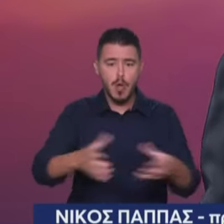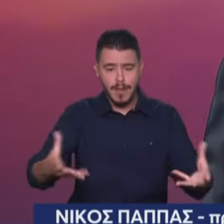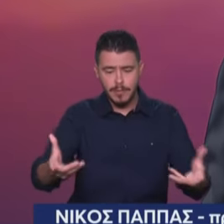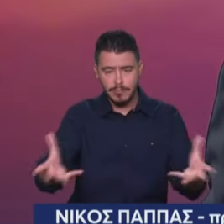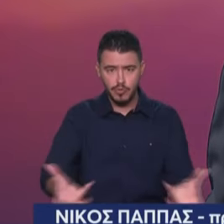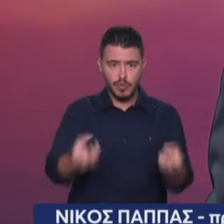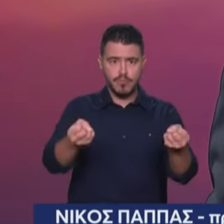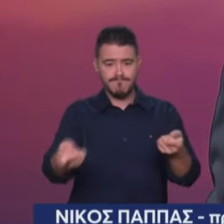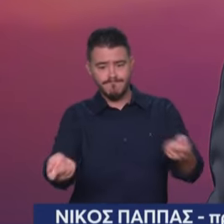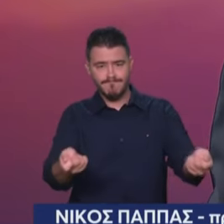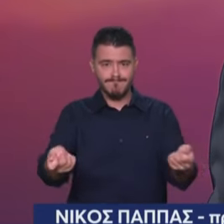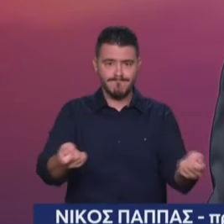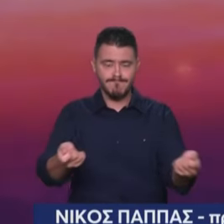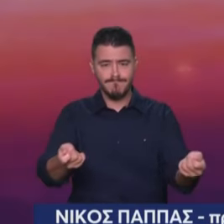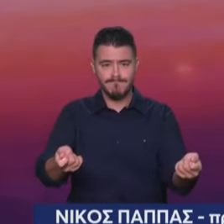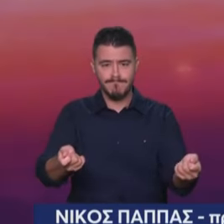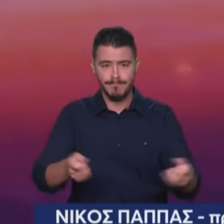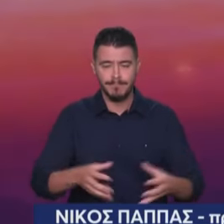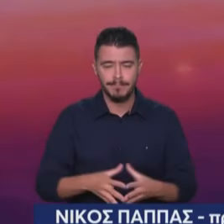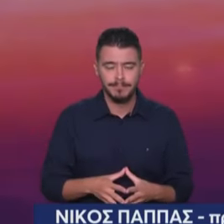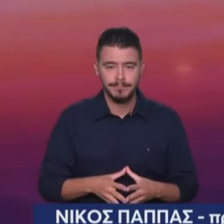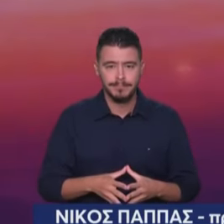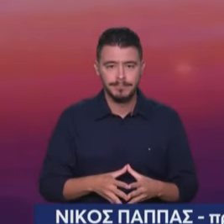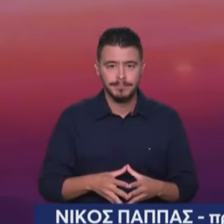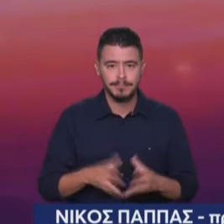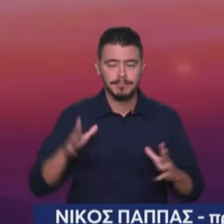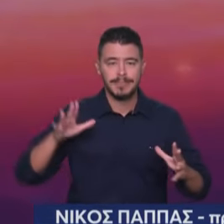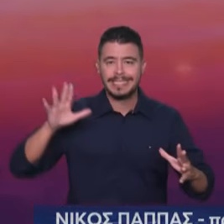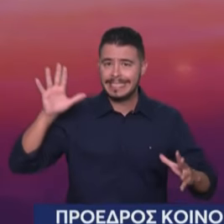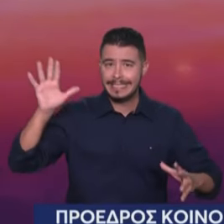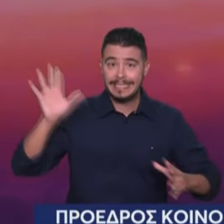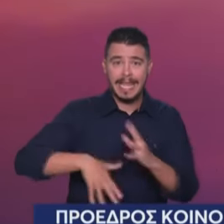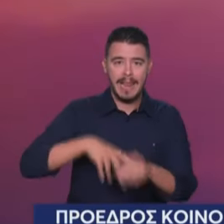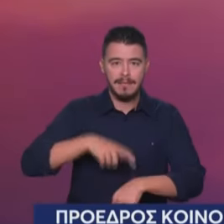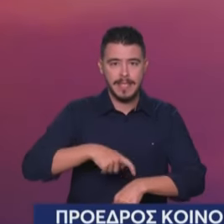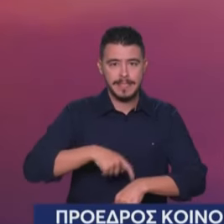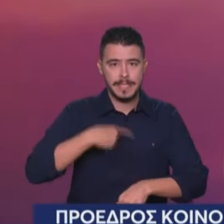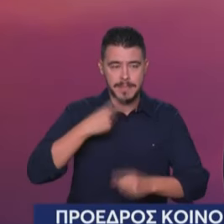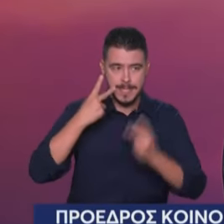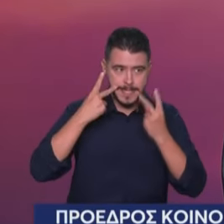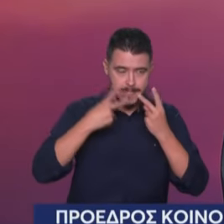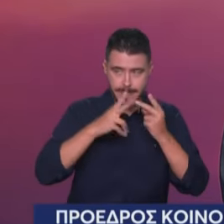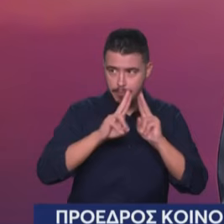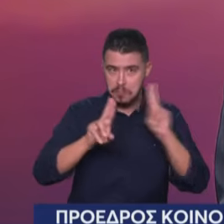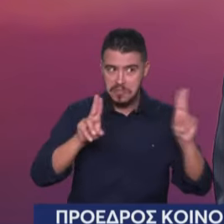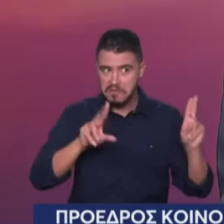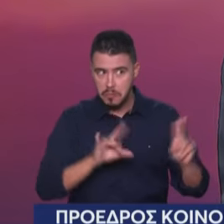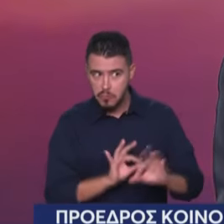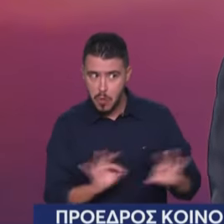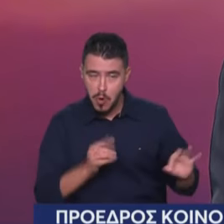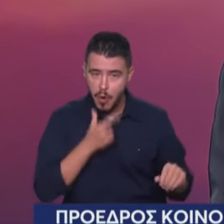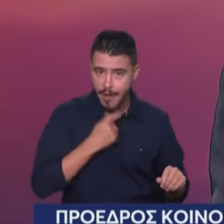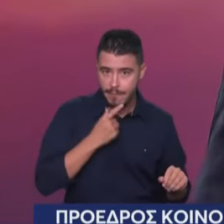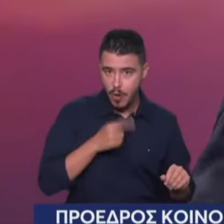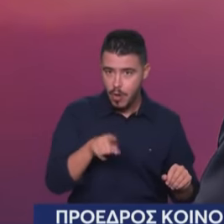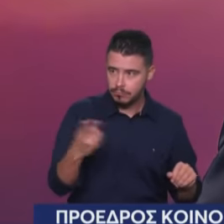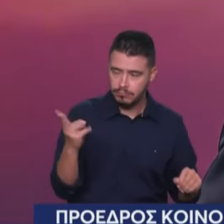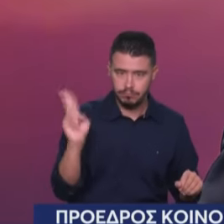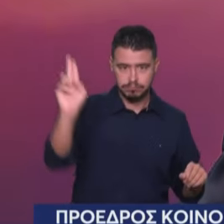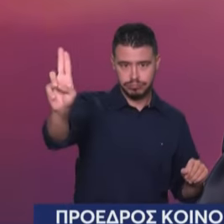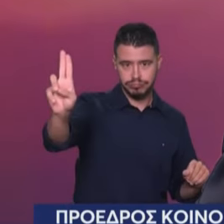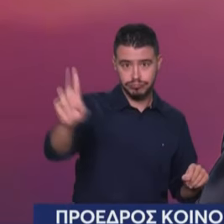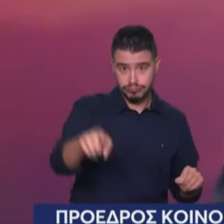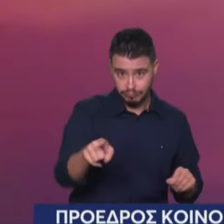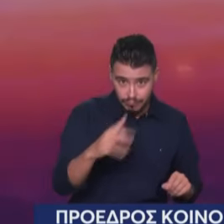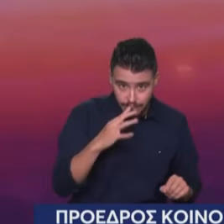ψήφων. Και την τελευταία στιγμή, αν δει ότι μπορεί, θα κατέβει. Σε αυτούς τους κακοπροαίρετους, σαν και